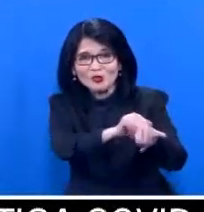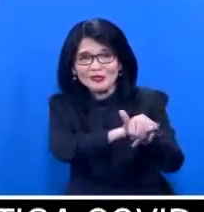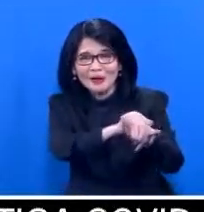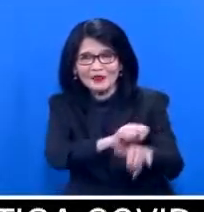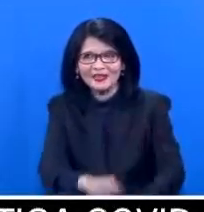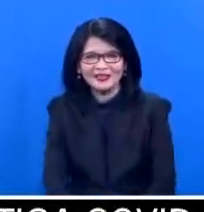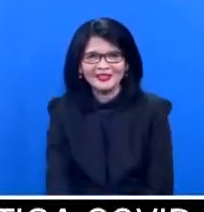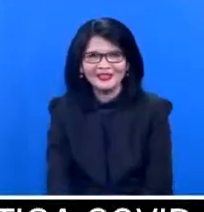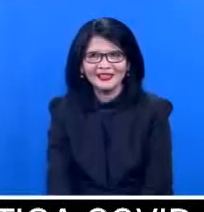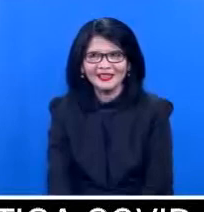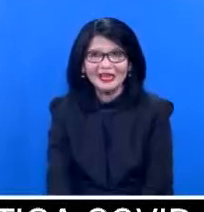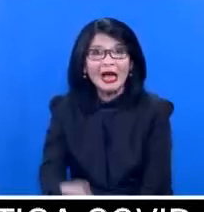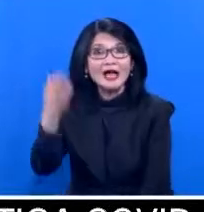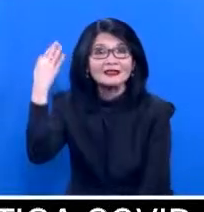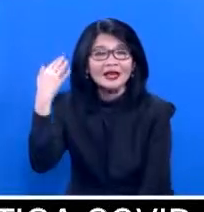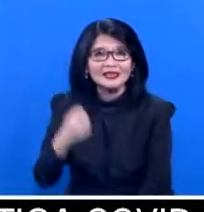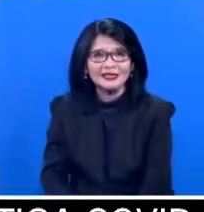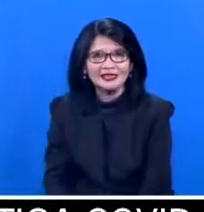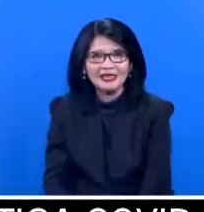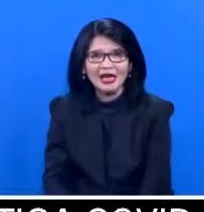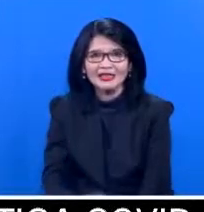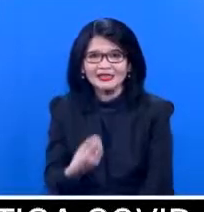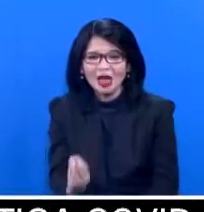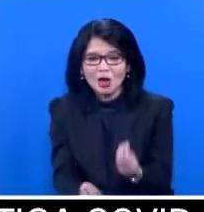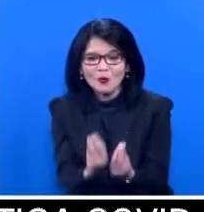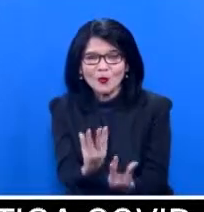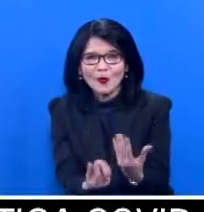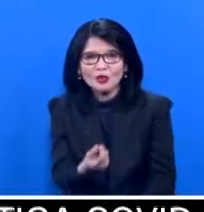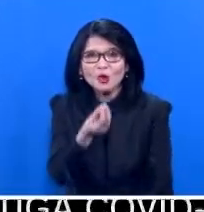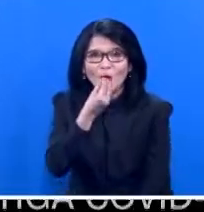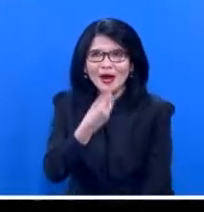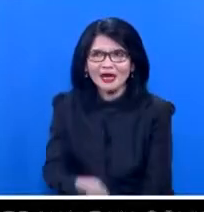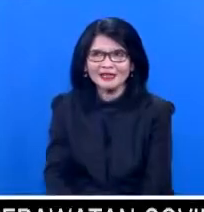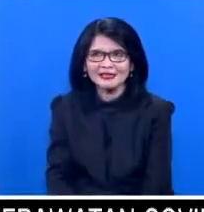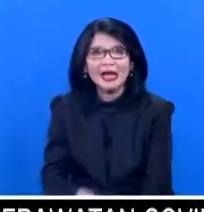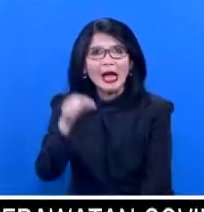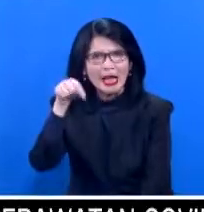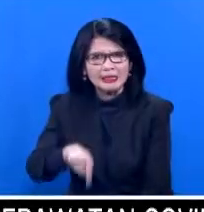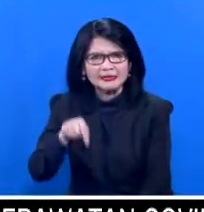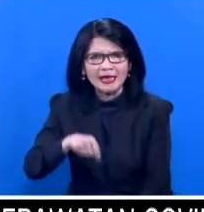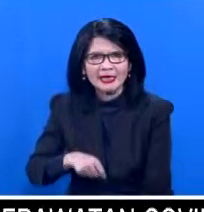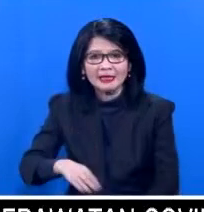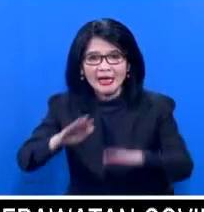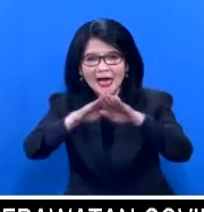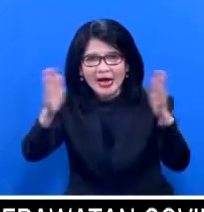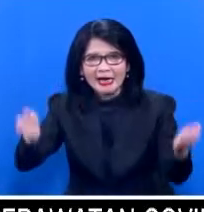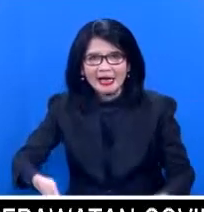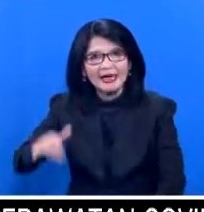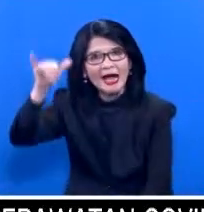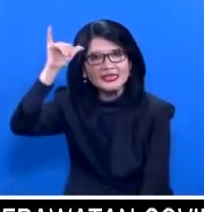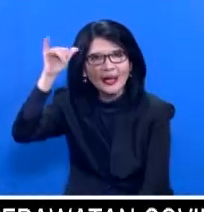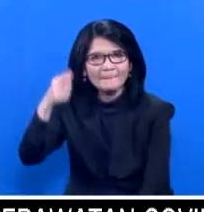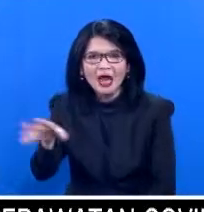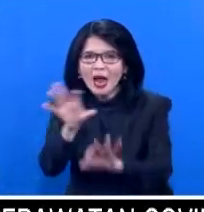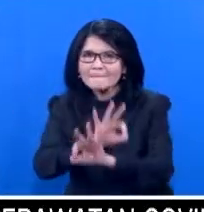Nah, pemirsa, setelah tadi kita ngambilin rumputnya untuk makan, kita harus beresin dulu kandang sapinya biar bersih, biar